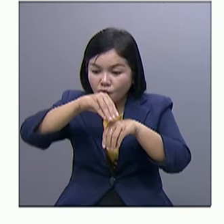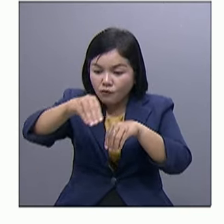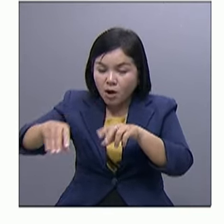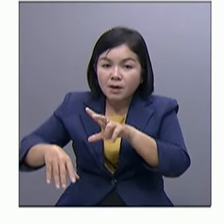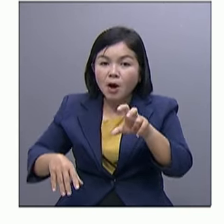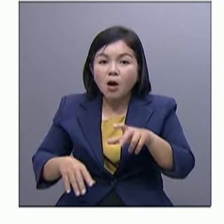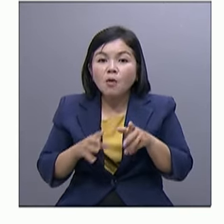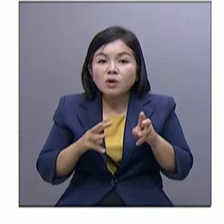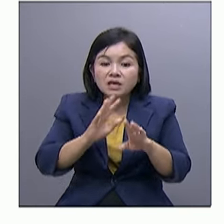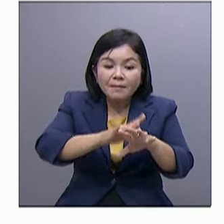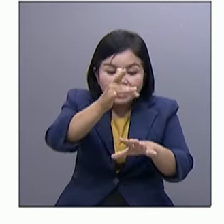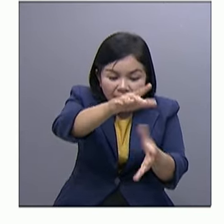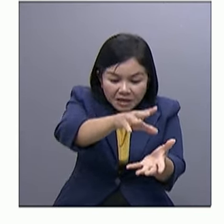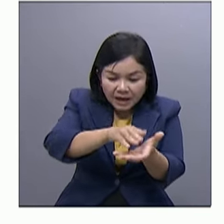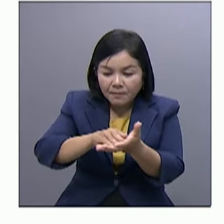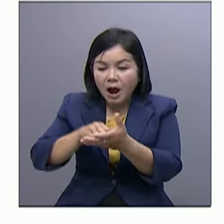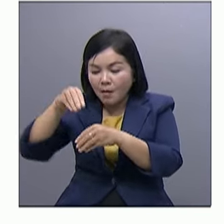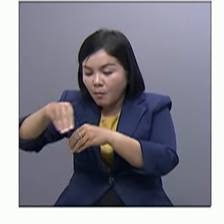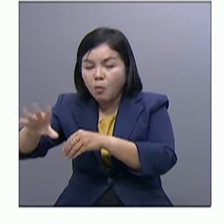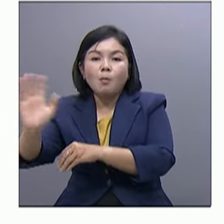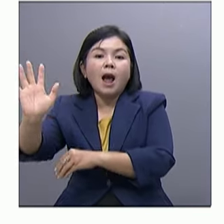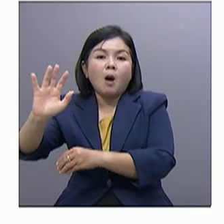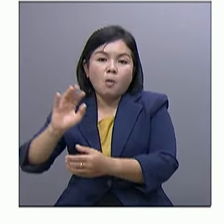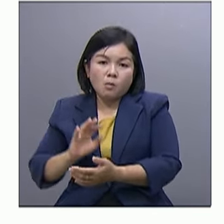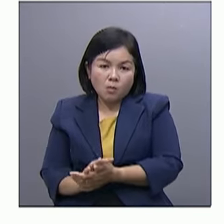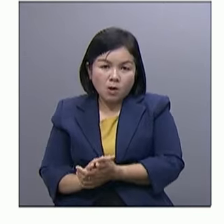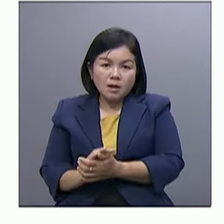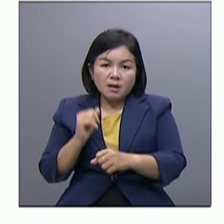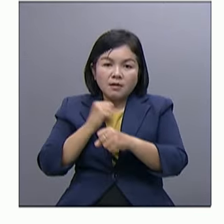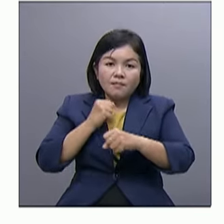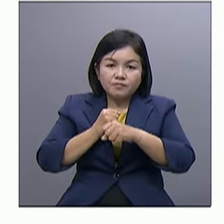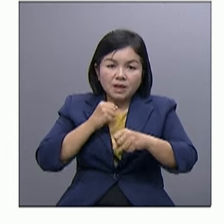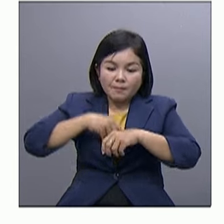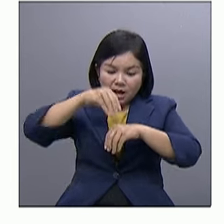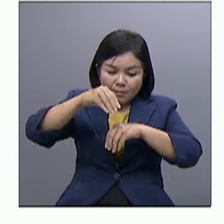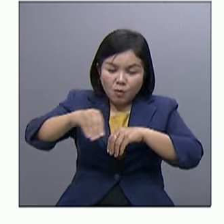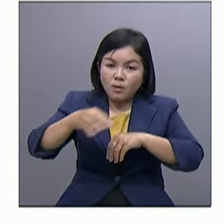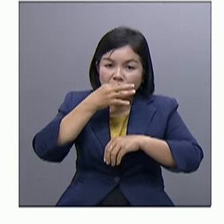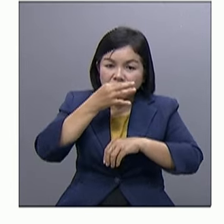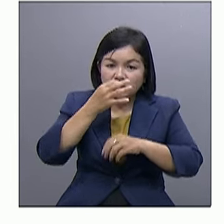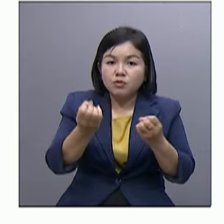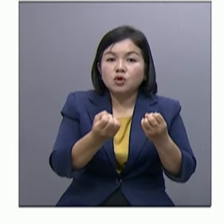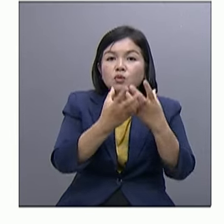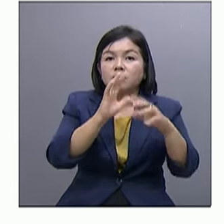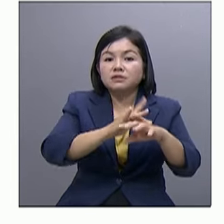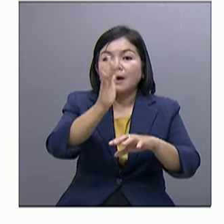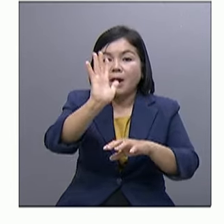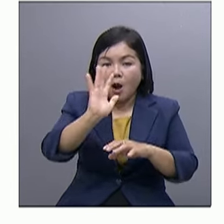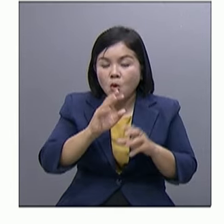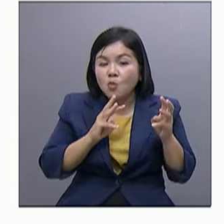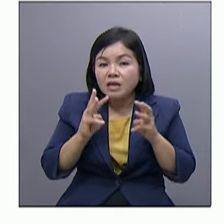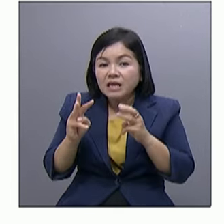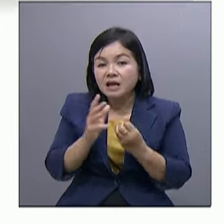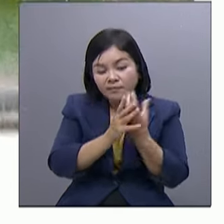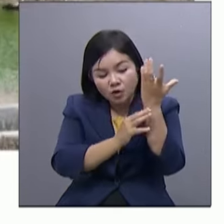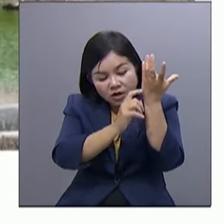ดึงเมล็ดจากธรรมชาติมาเพราะเยอะเราไม่ใช่นักทำอุตสาหกรรมปลูกหญ้าแล้วรบกวนธรรมชาติเพราะงั้นเราก็เลยเอาเนื้อเยื่อมา